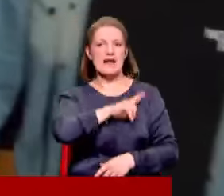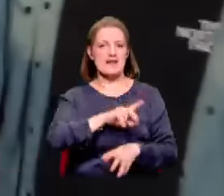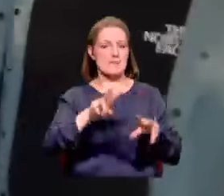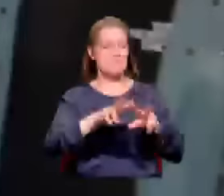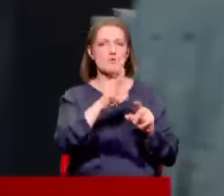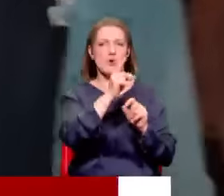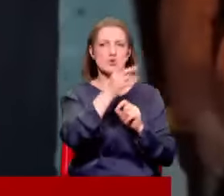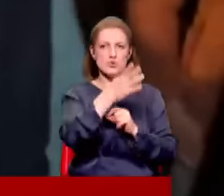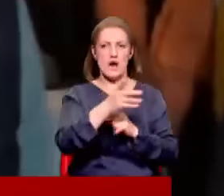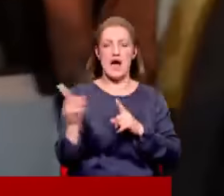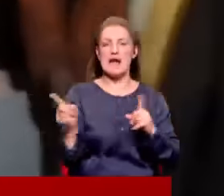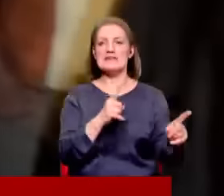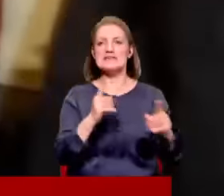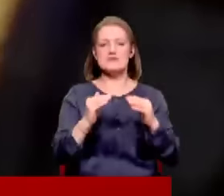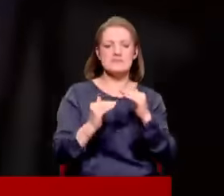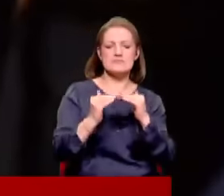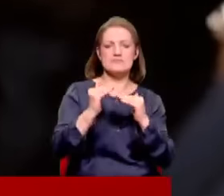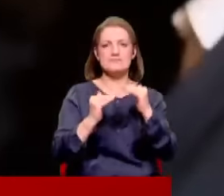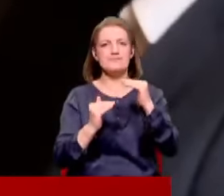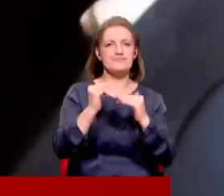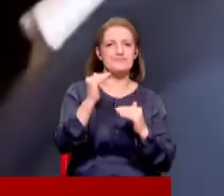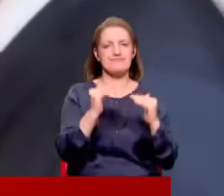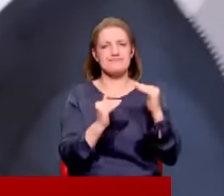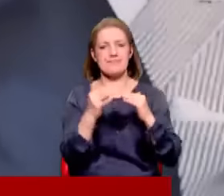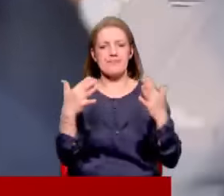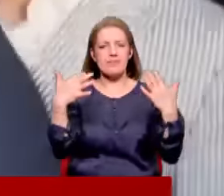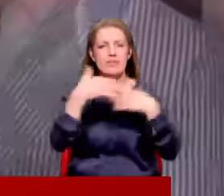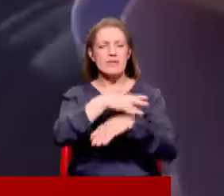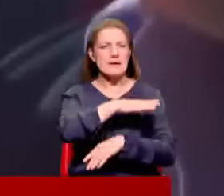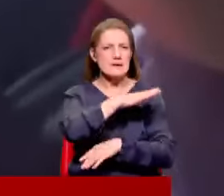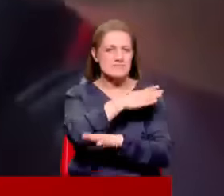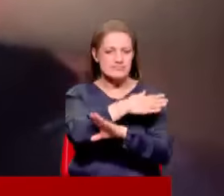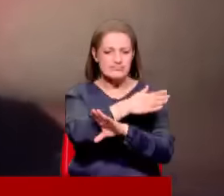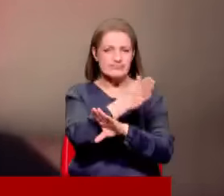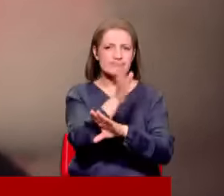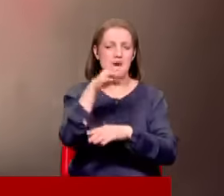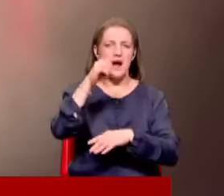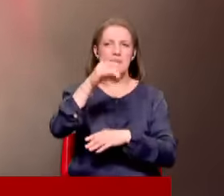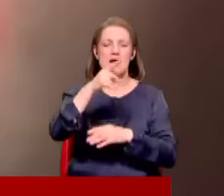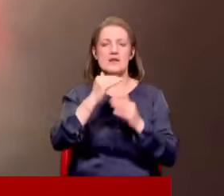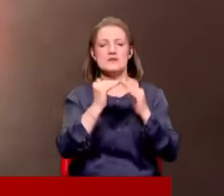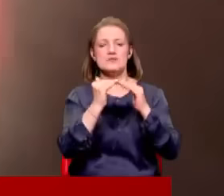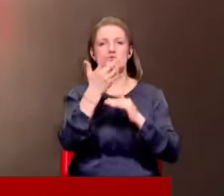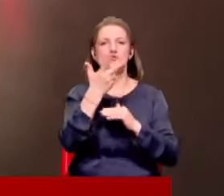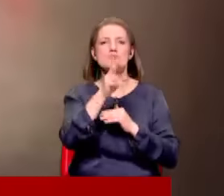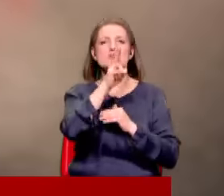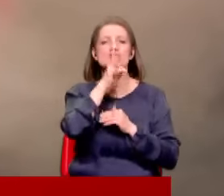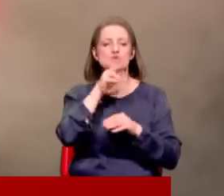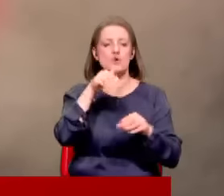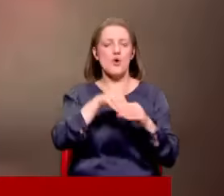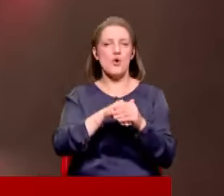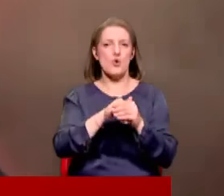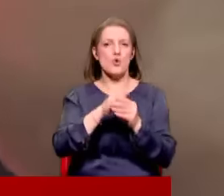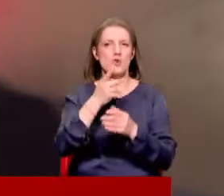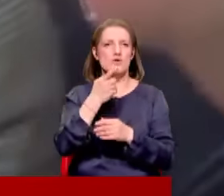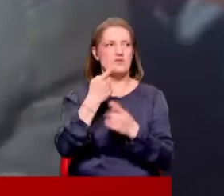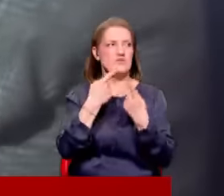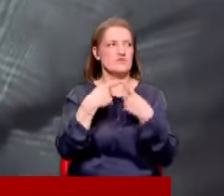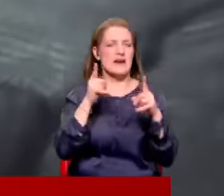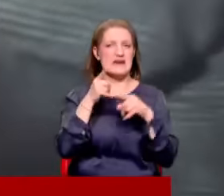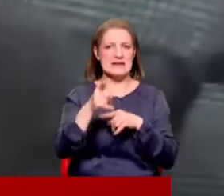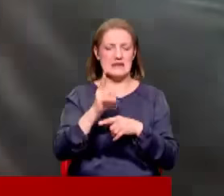Mehmet Öntürk arasında gidip geldi sonuçlar. Gecenin sonunda AK Partili Öntürk 3200 oy farkıyla seçimi